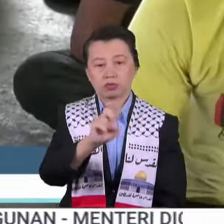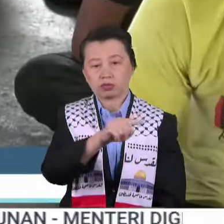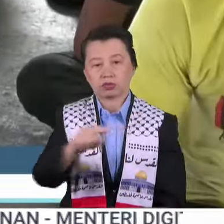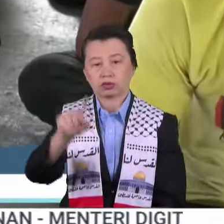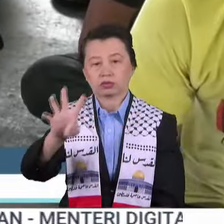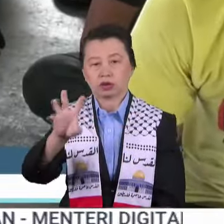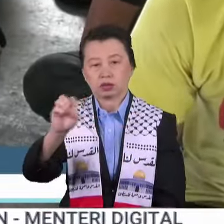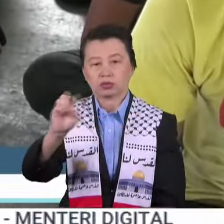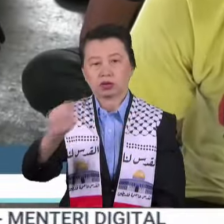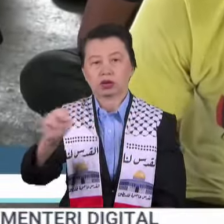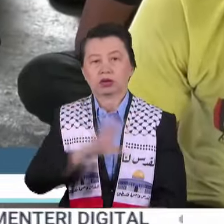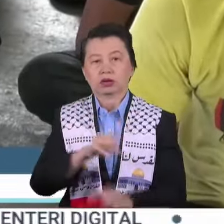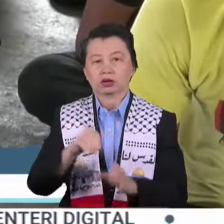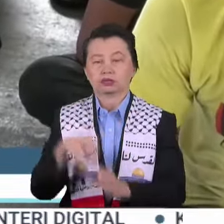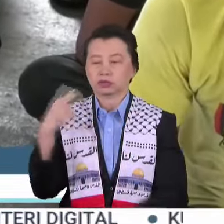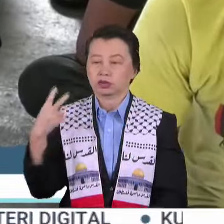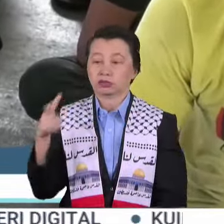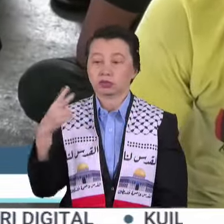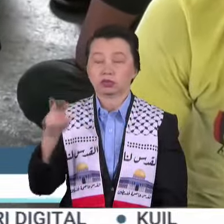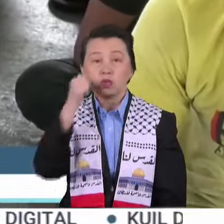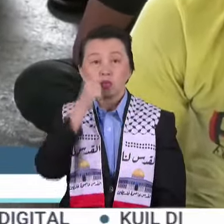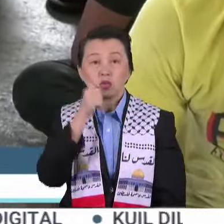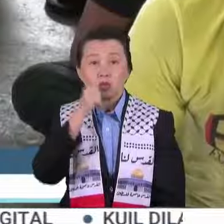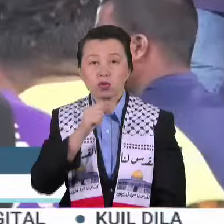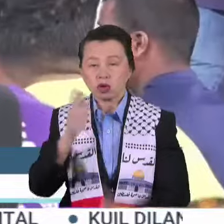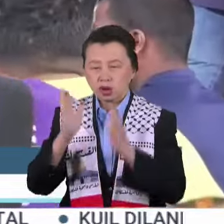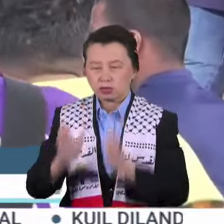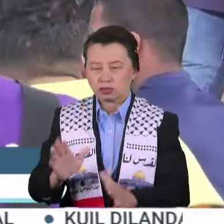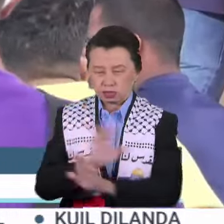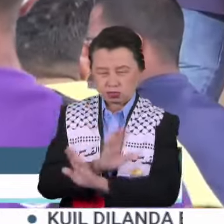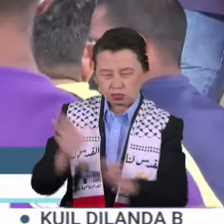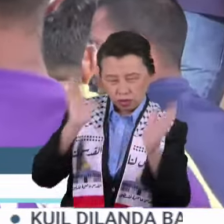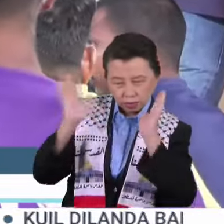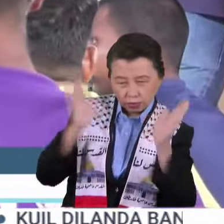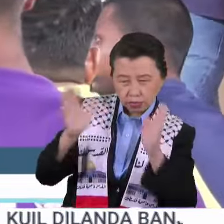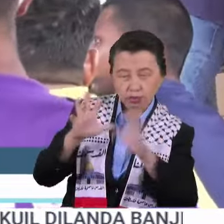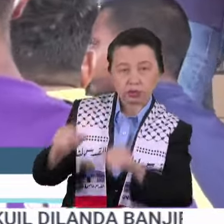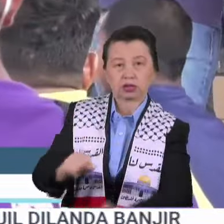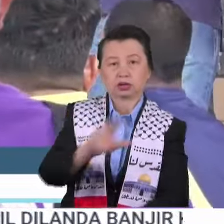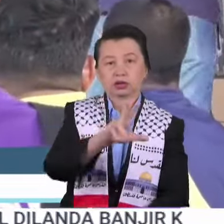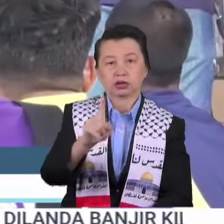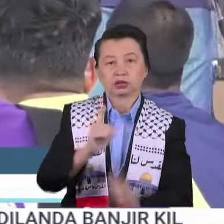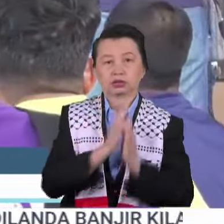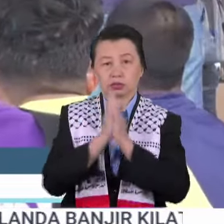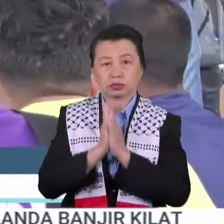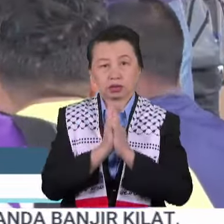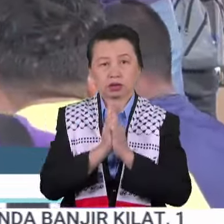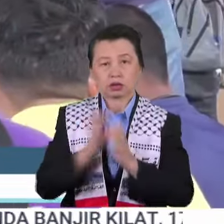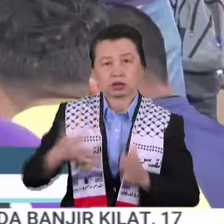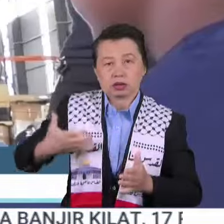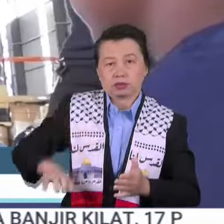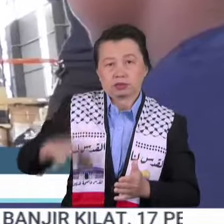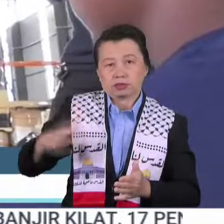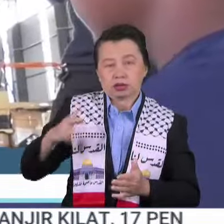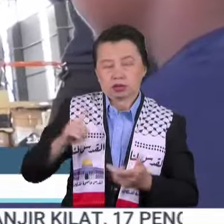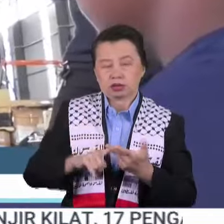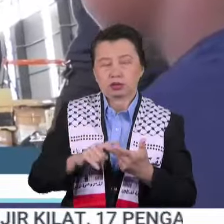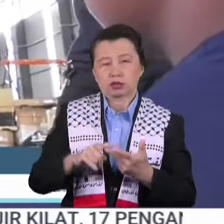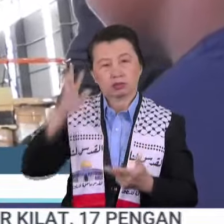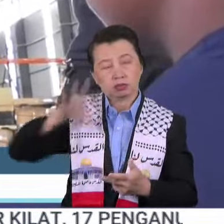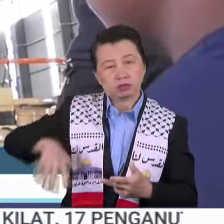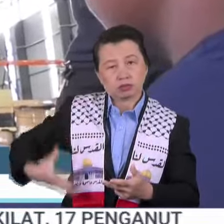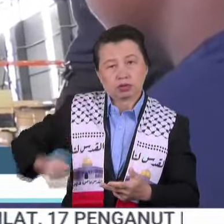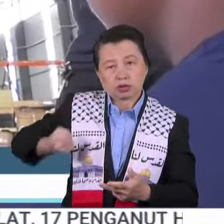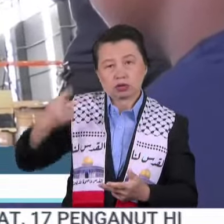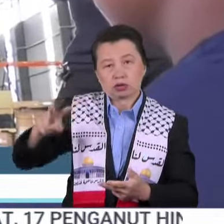hingga 40-an termasuk 12 wanita. Warga asing ditahan melibatkan 31 warga Myanmar, Bangladesh 14, Kemboja